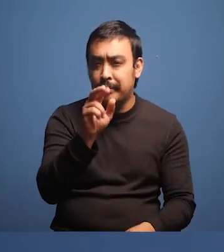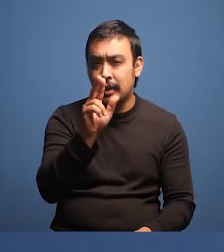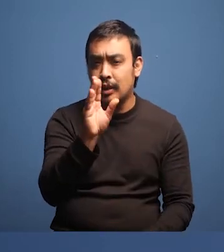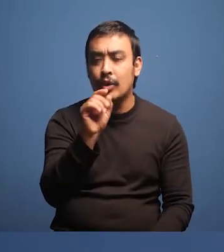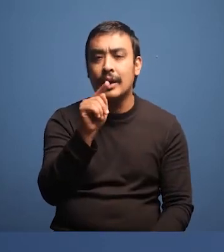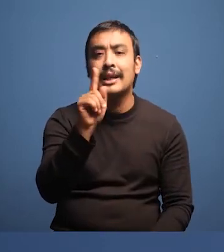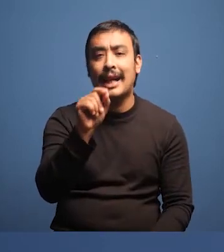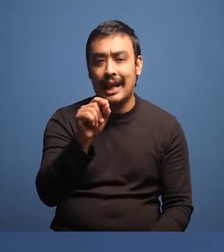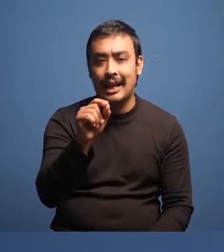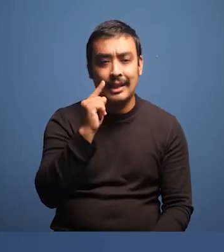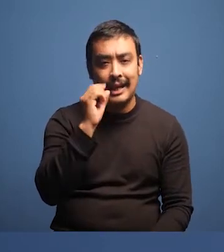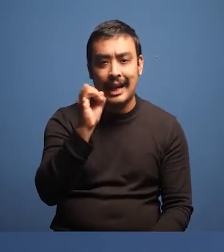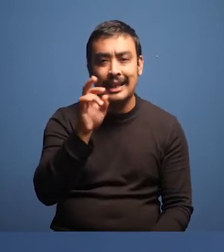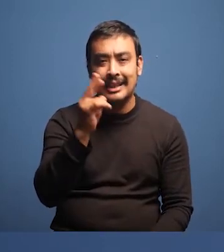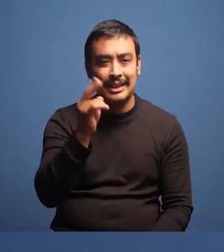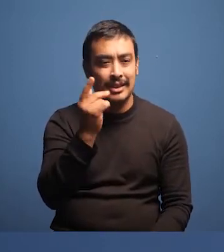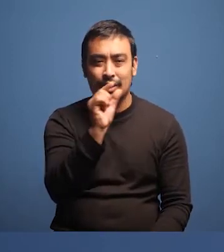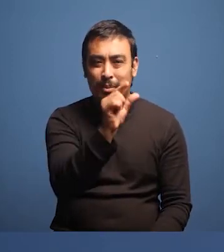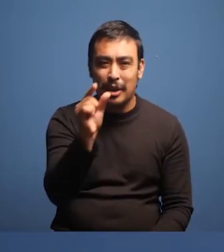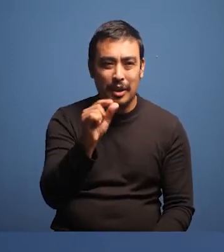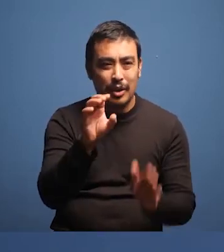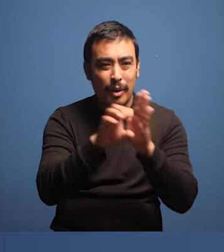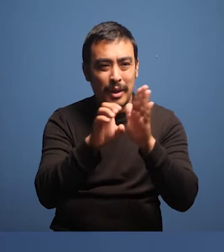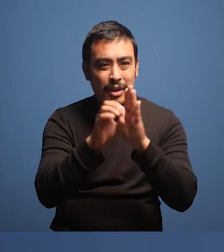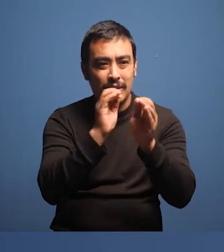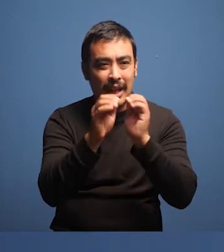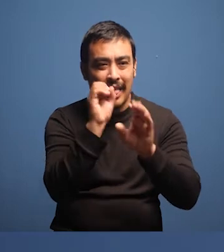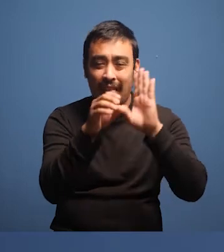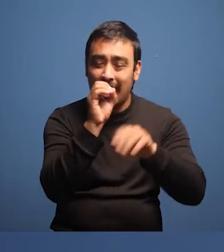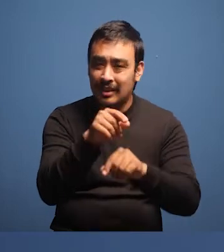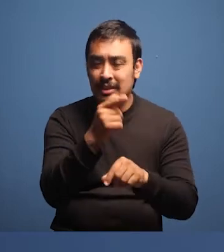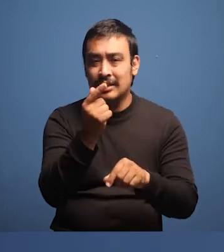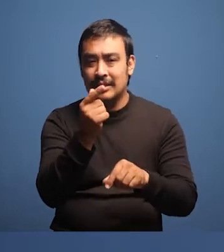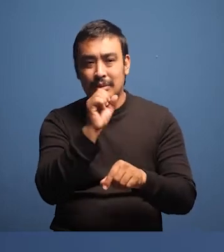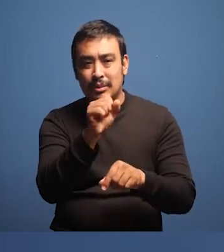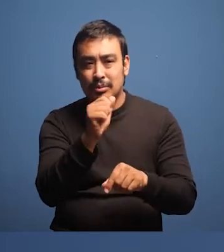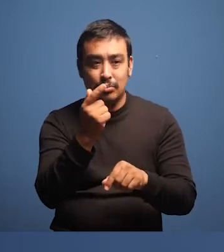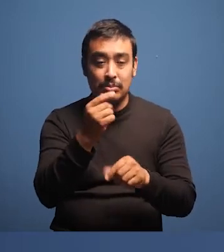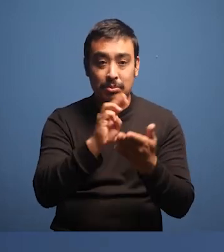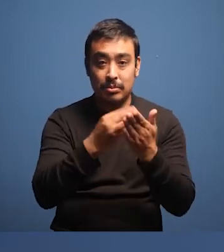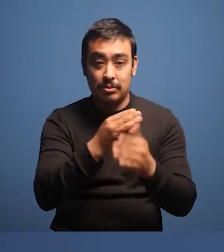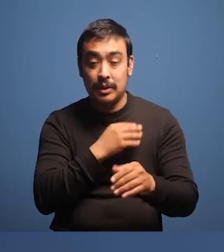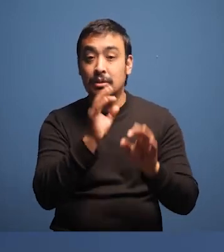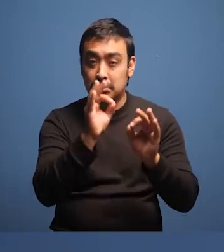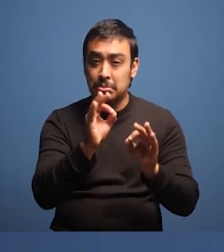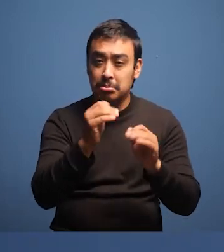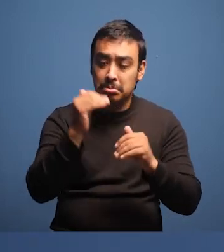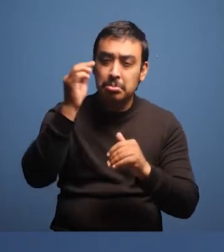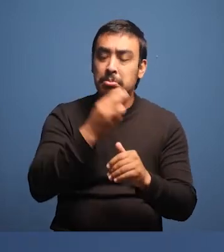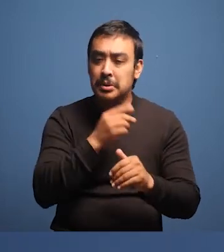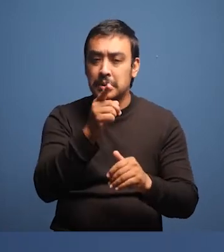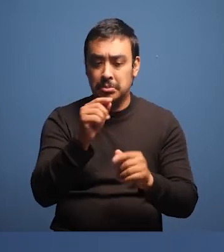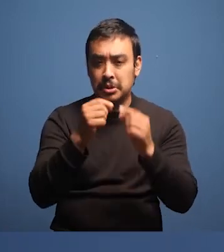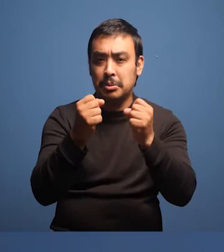धेरै हेट स्पिचहरू हेट कमेन्ट्सहरू चाहिँ उहाँलाई पास भइरहेको थियो उहाँले चाहिँ उहाँ त एकदमै हाई प्रोफाइलको मान्छे भयो र उहाँसँग चाहिँ त्यतिको